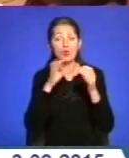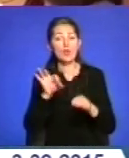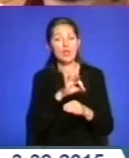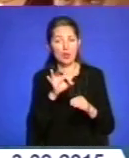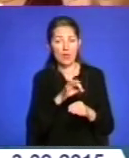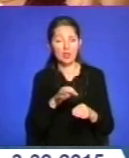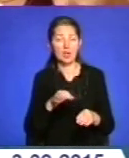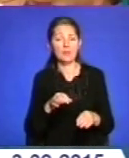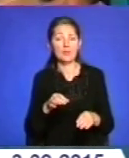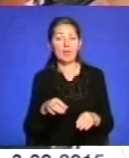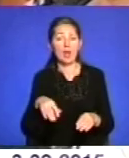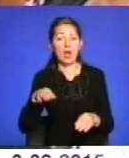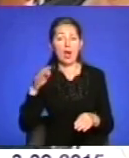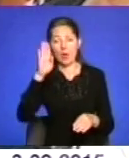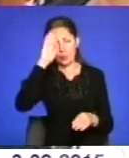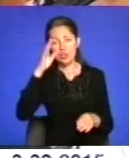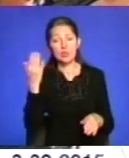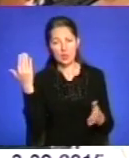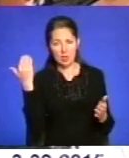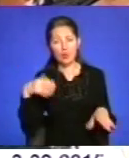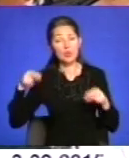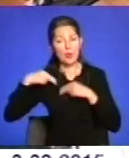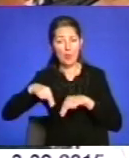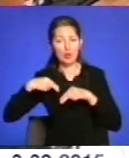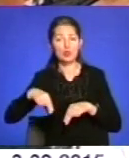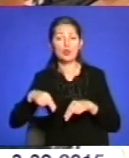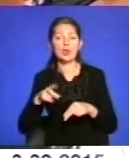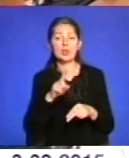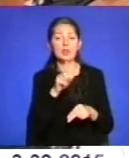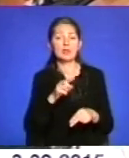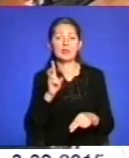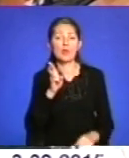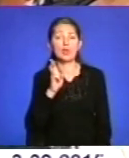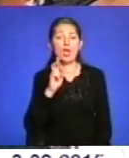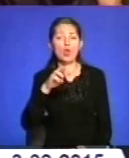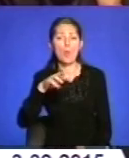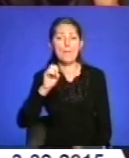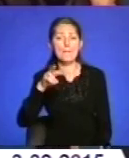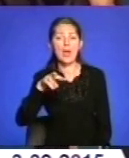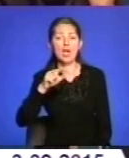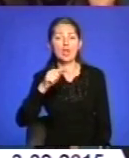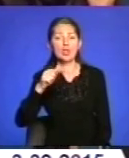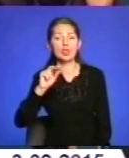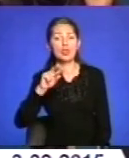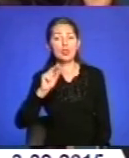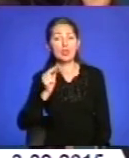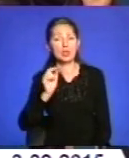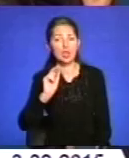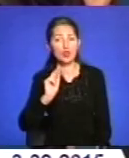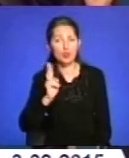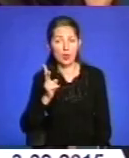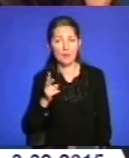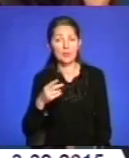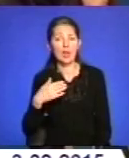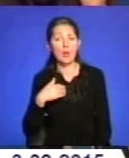та письменником, заслуженим діячем мистецтва України Богданом Мельничуком. З Богданом Мельничуком ми